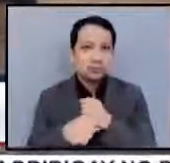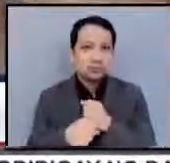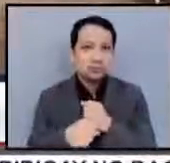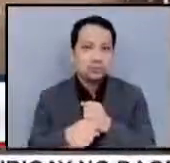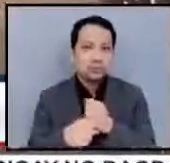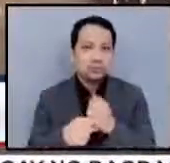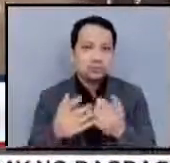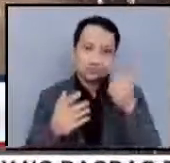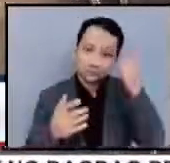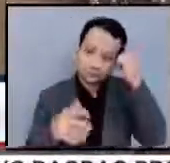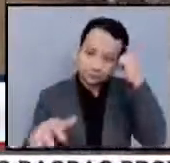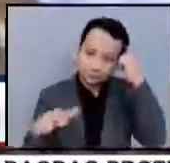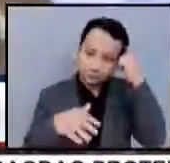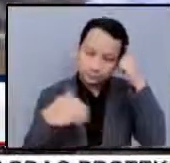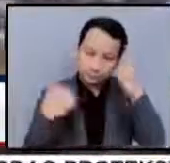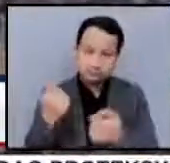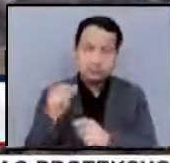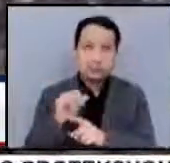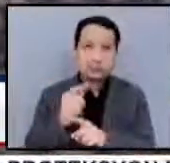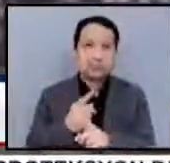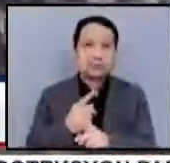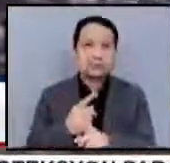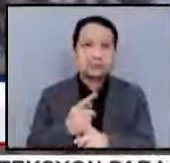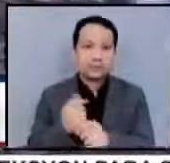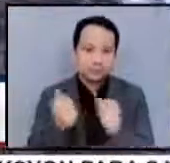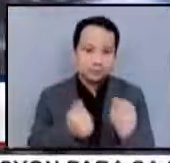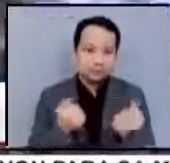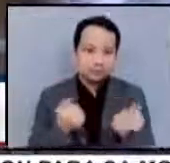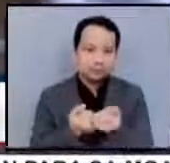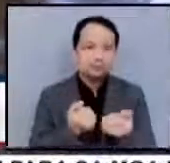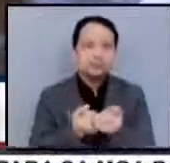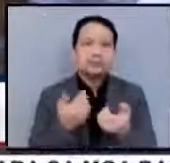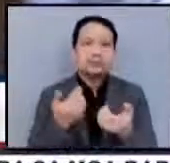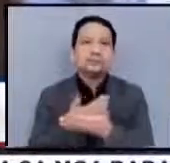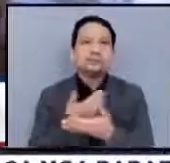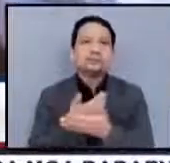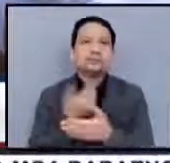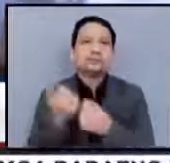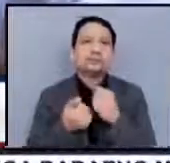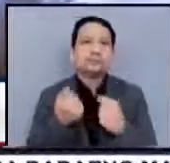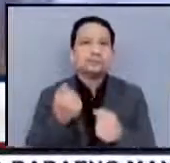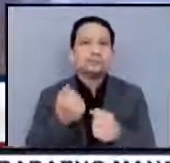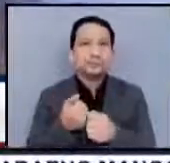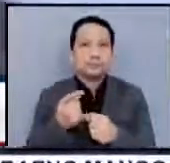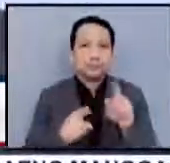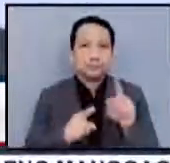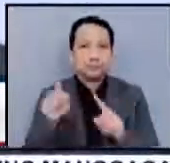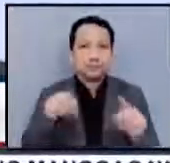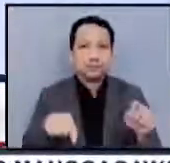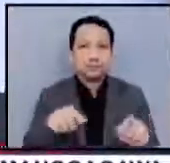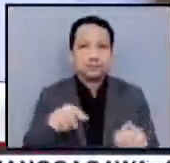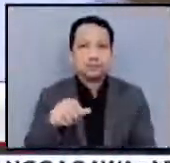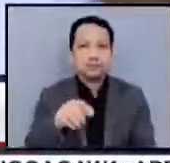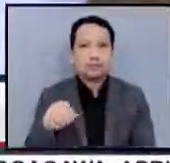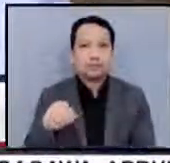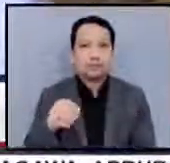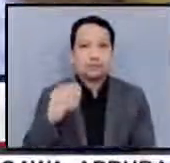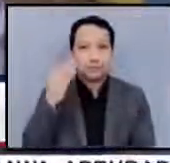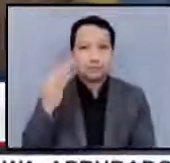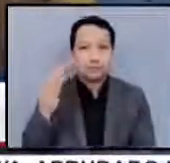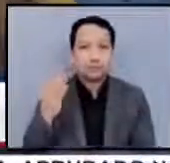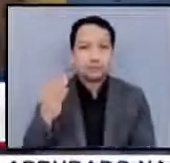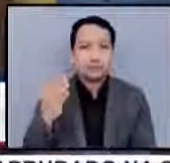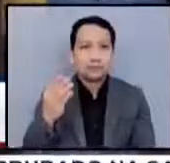Simula nitong Abril, naghahabol na ng supply para sa bagong taon ang paggawaan ng pailaw na ito sa San Rafael, Bulacan dahil sa kakulangan ng